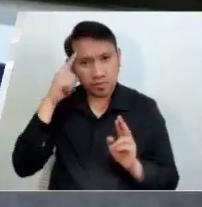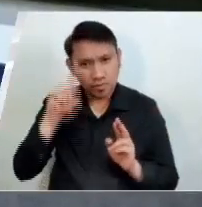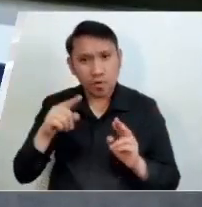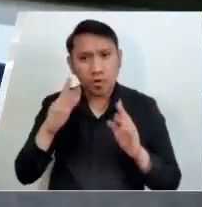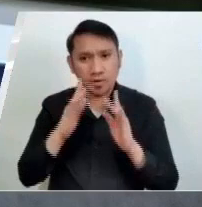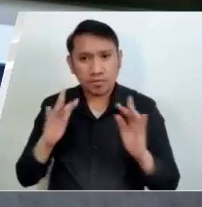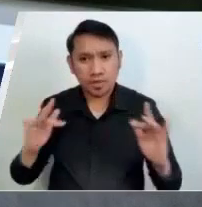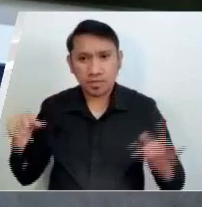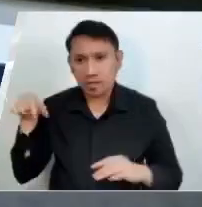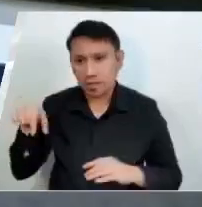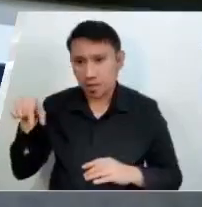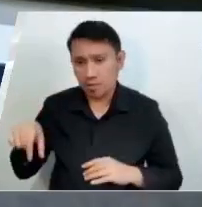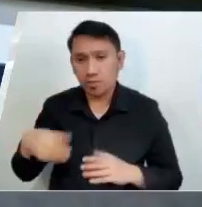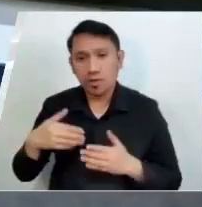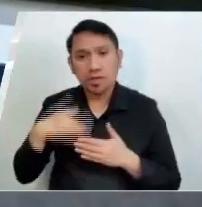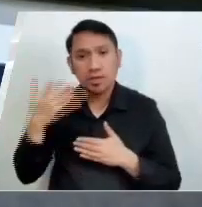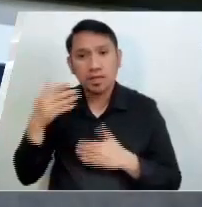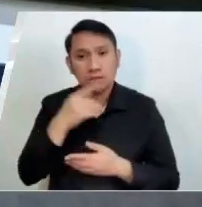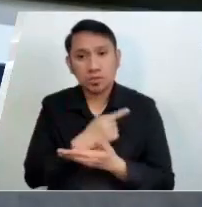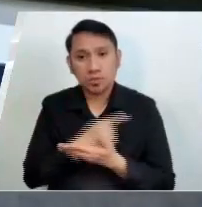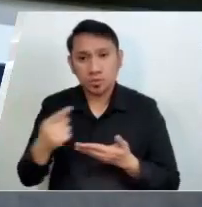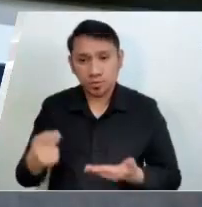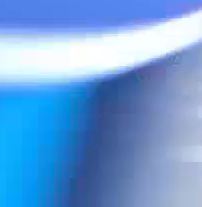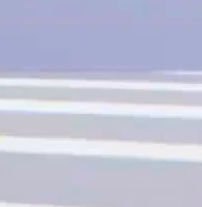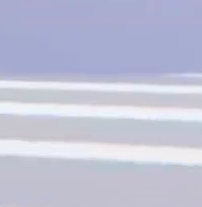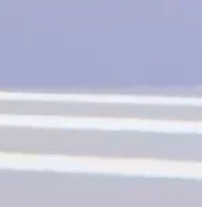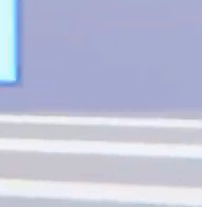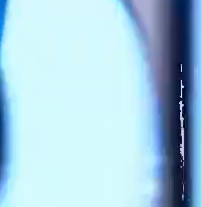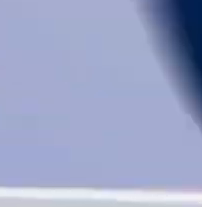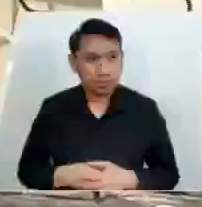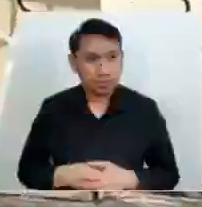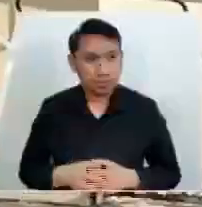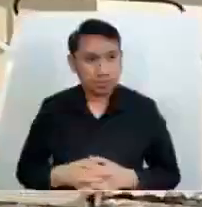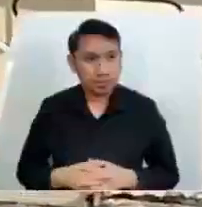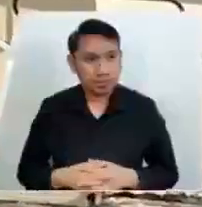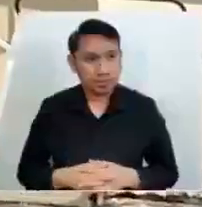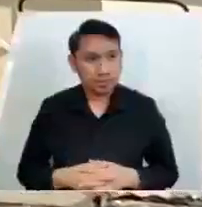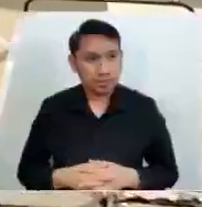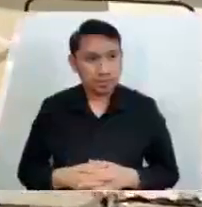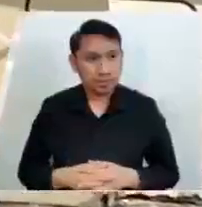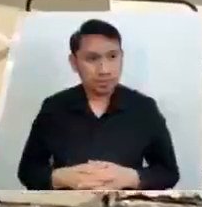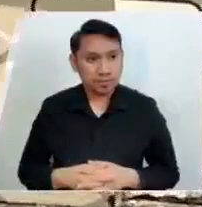susunod na linggo. Saksi, si Maki Pulido.